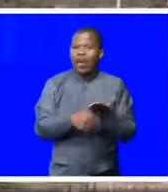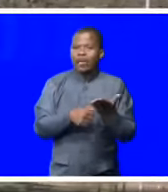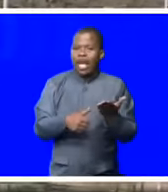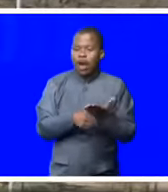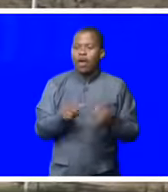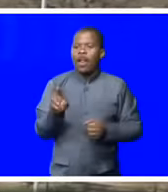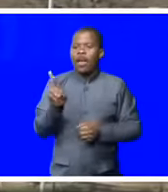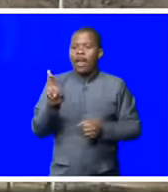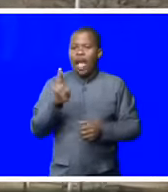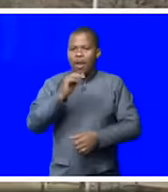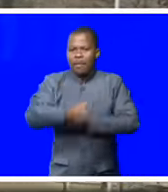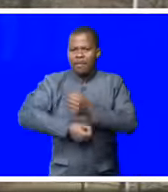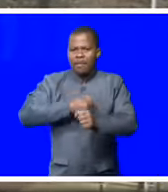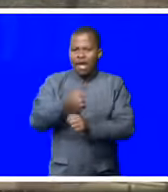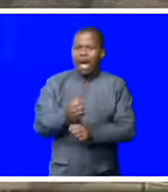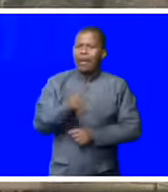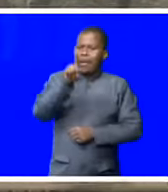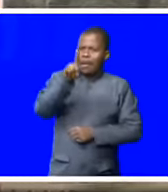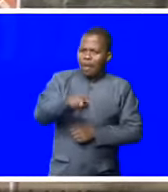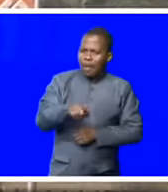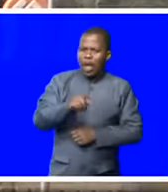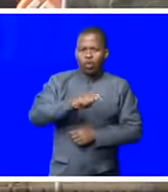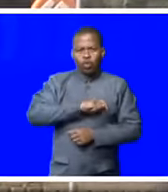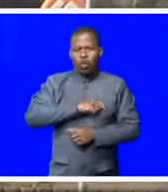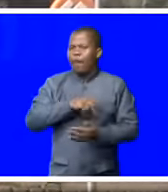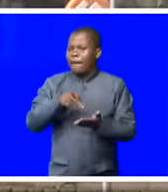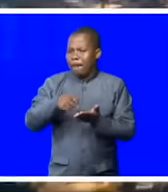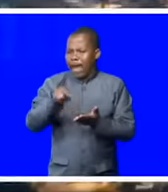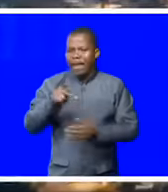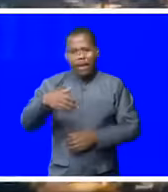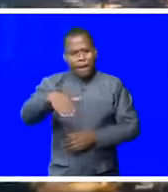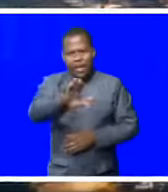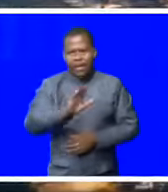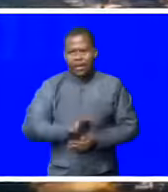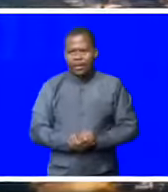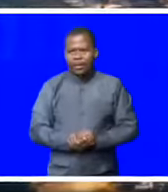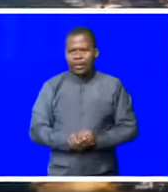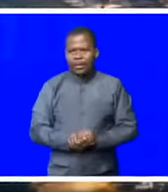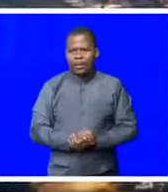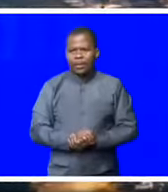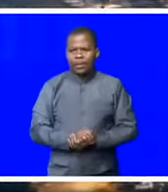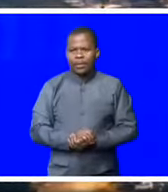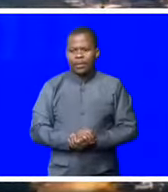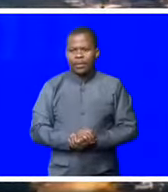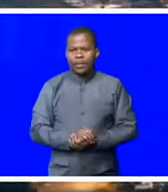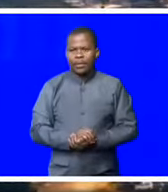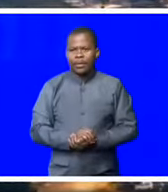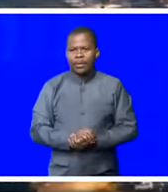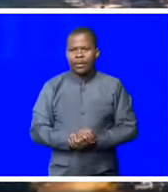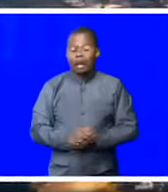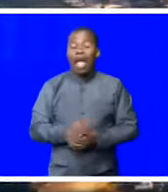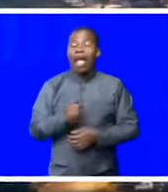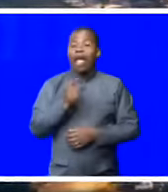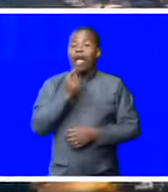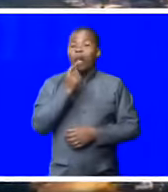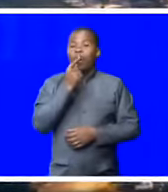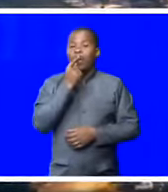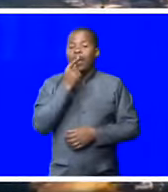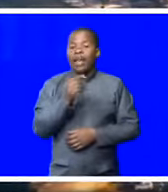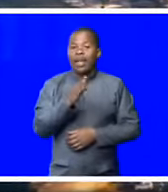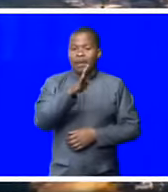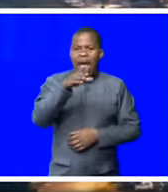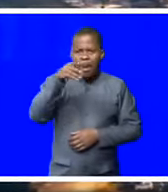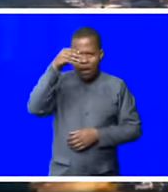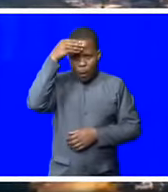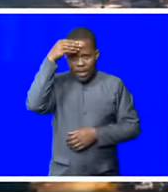Umbiko uhlanganiswe ngithembelihle amagutshwa esiteki. Emaphoyisa asemliba achubeka nekuvula